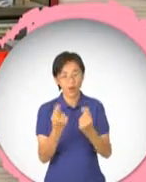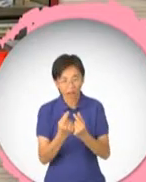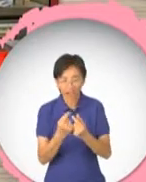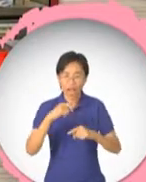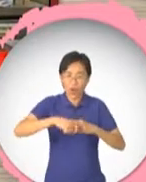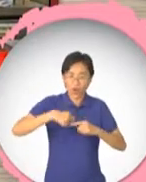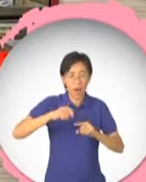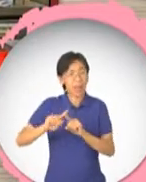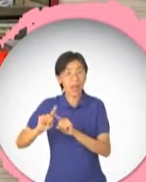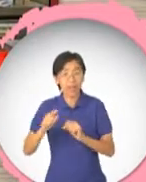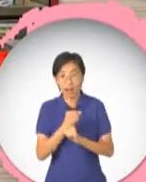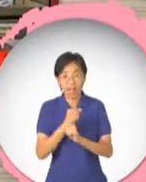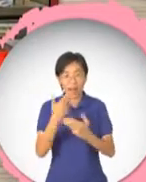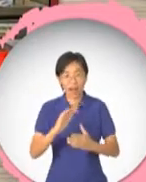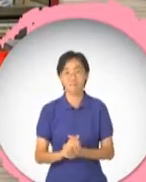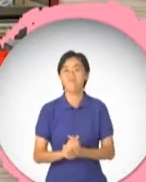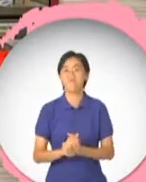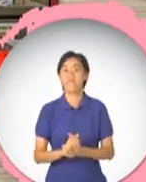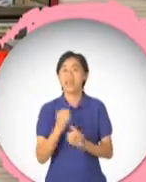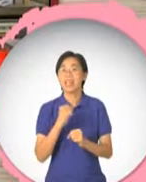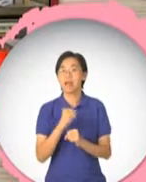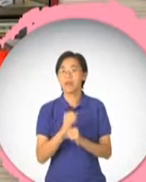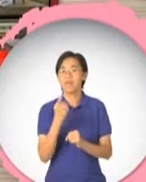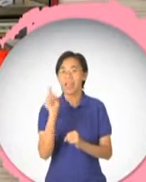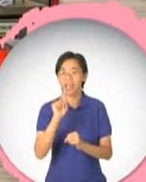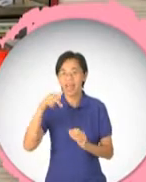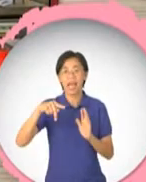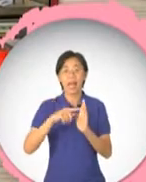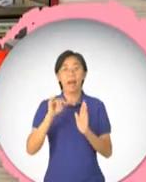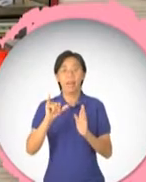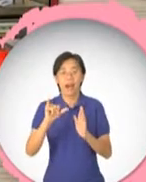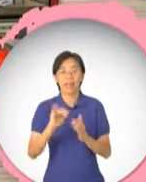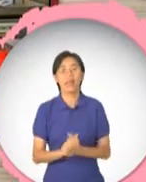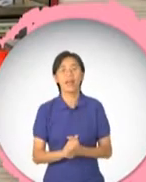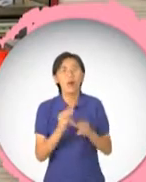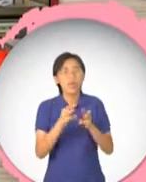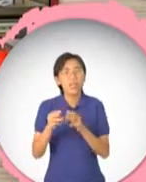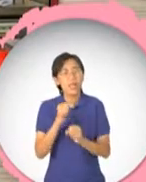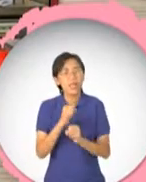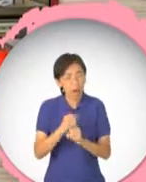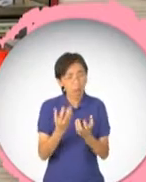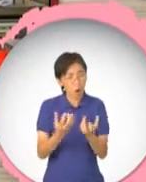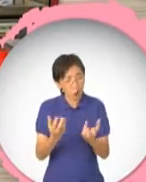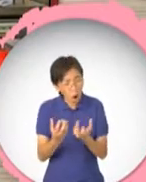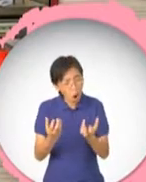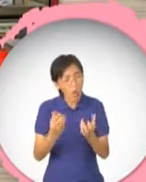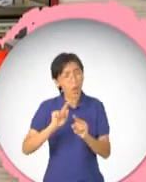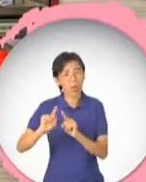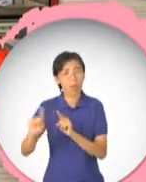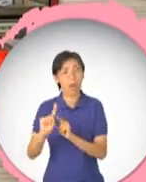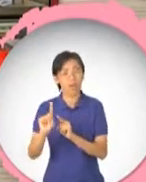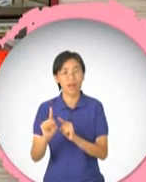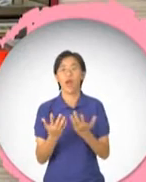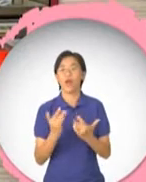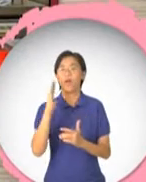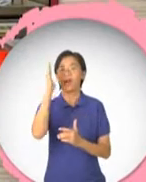แล้วนะครับเราจะมาเริ่มหมวดใหม่ของเบเกอรี่คือการทำพายนั่นเองนะครับวิธีการอุปกรณ์วัตถุดิบเป็นอย่างไรบ้างติดตามได้